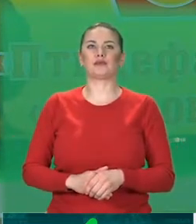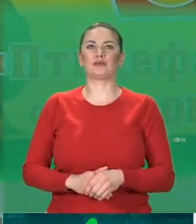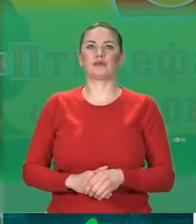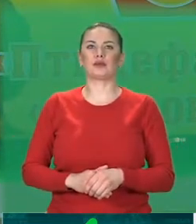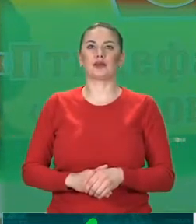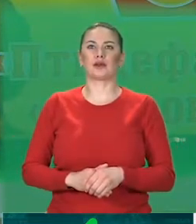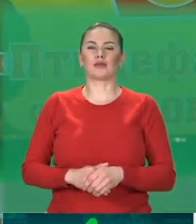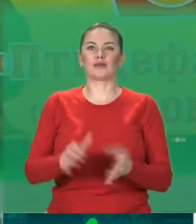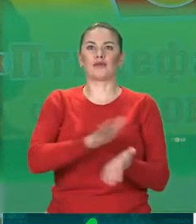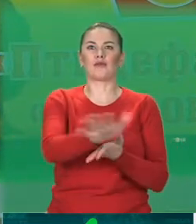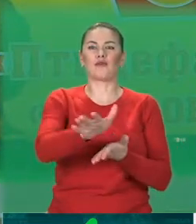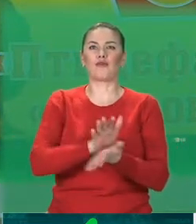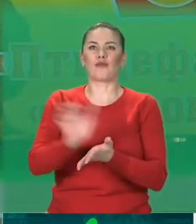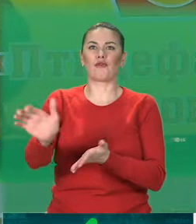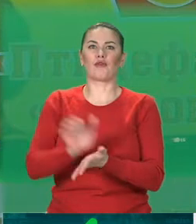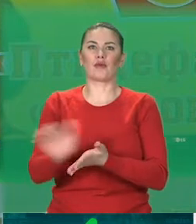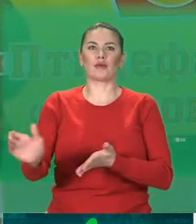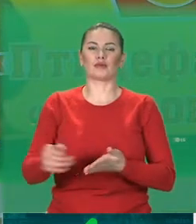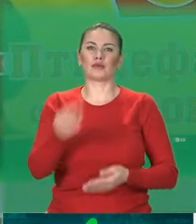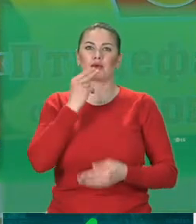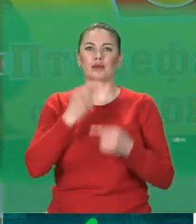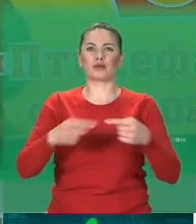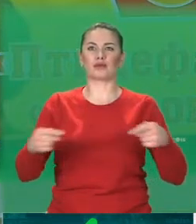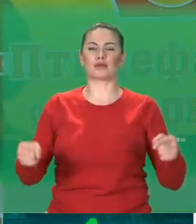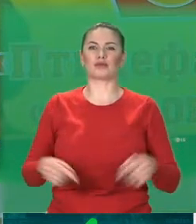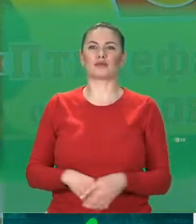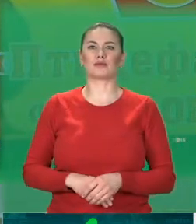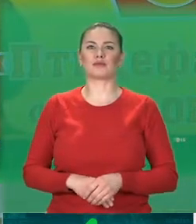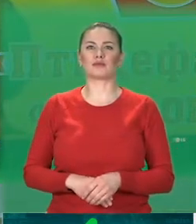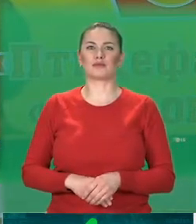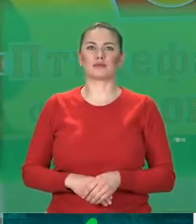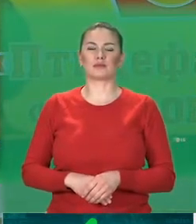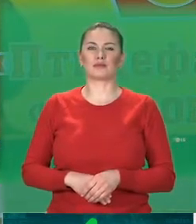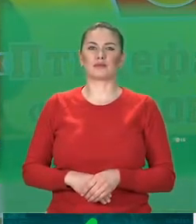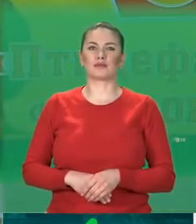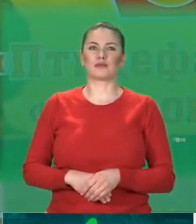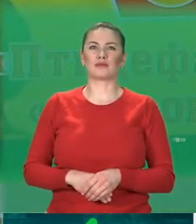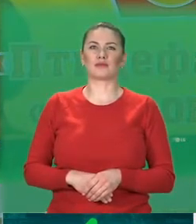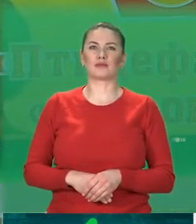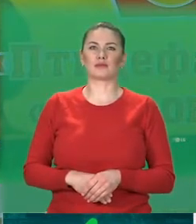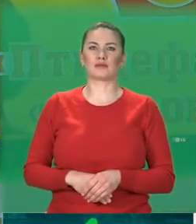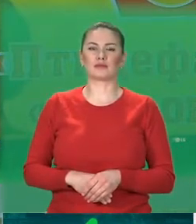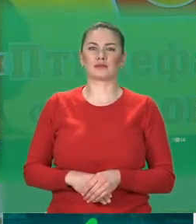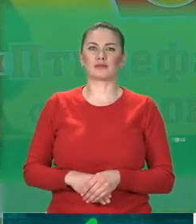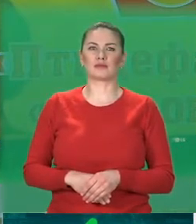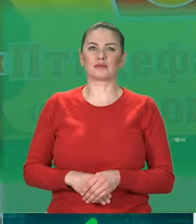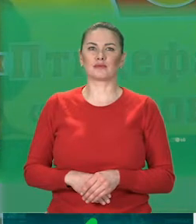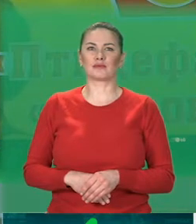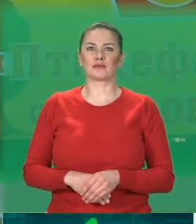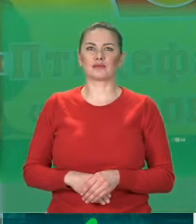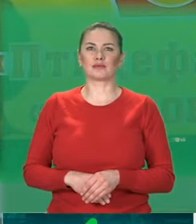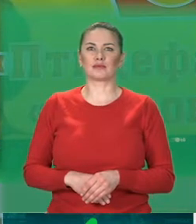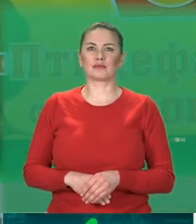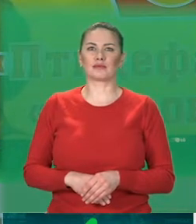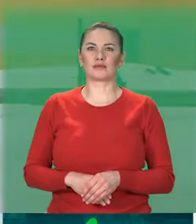материка. Они проводят тренинги с сотрудниками и аудит работы предприятия. Как это повлияет на жизнь потребителей и цену продукции, узнавали